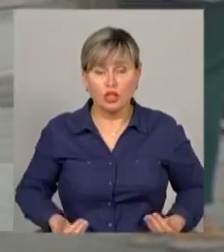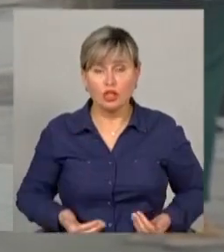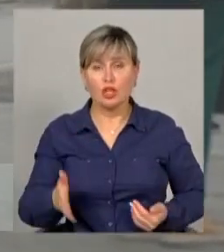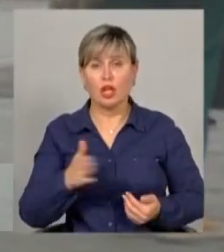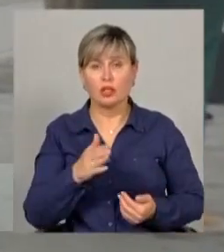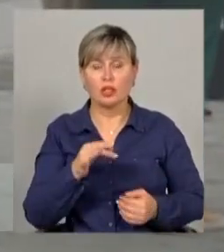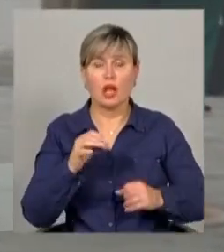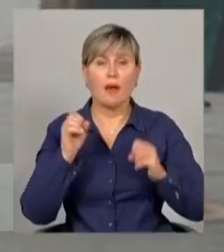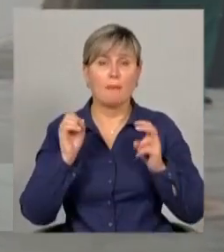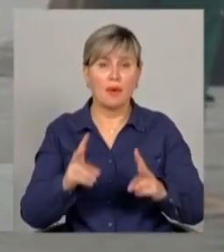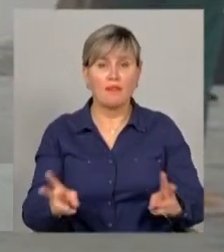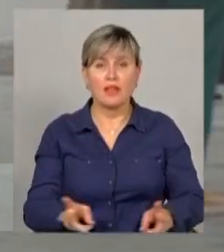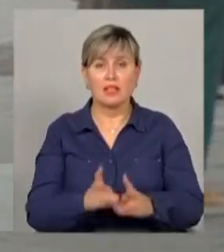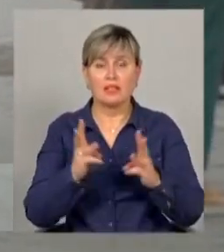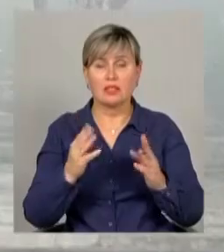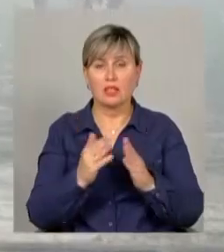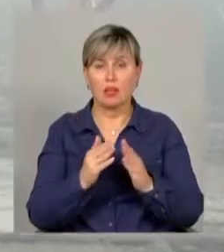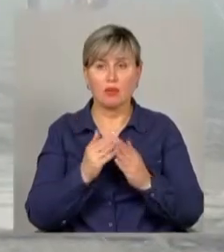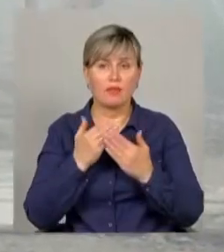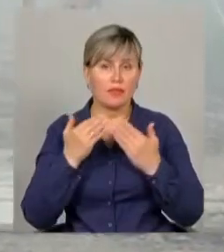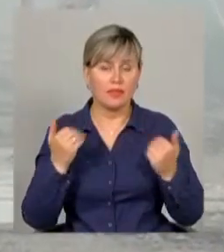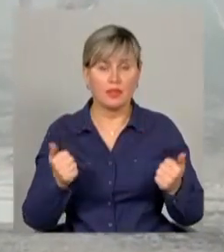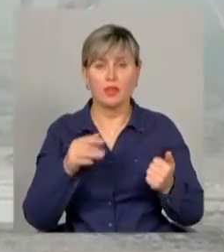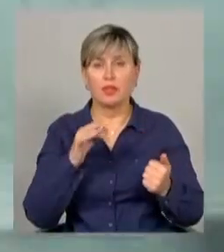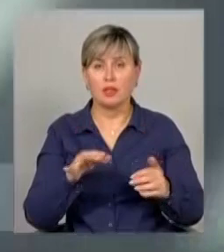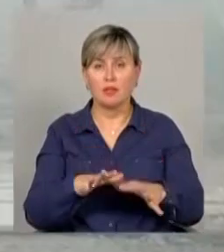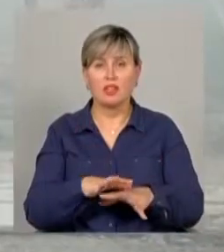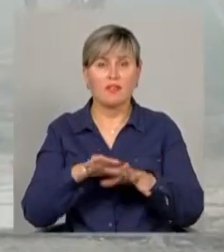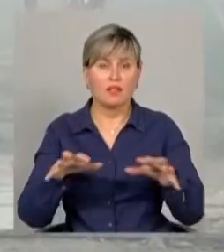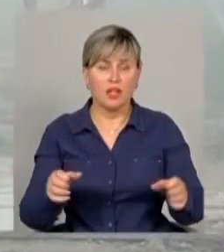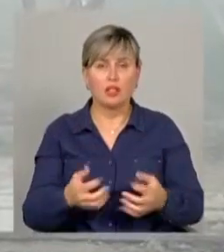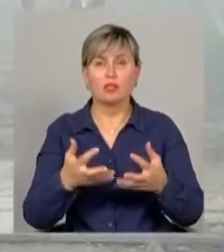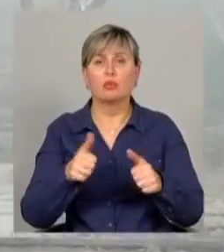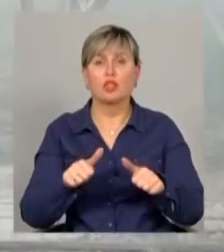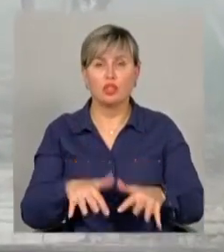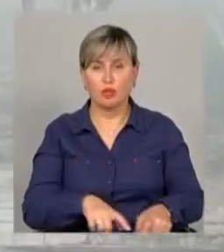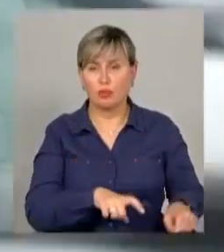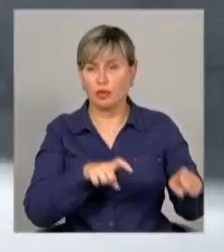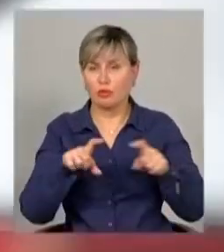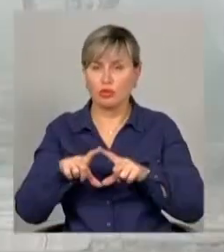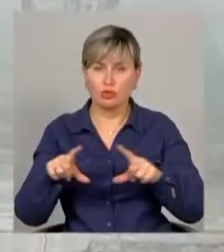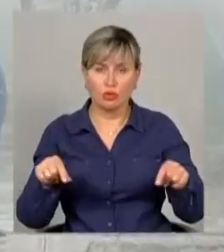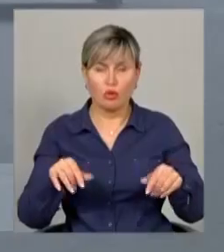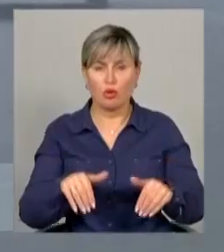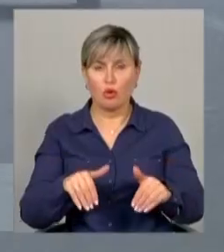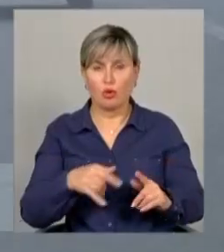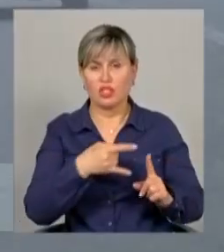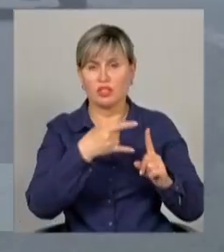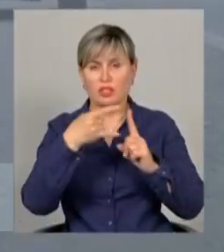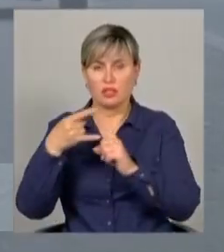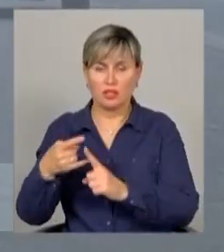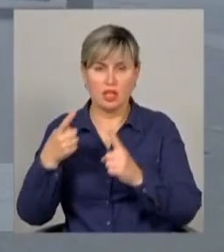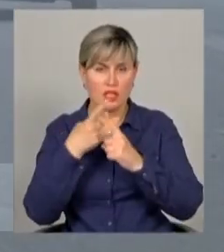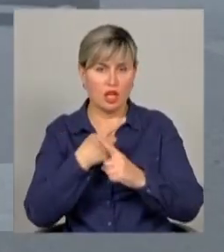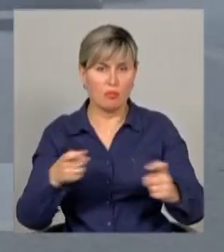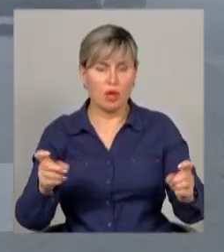атырауцев и опасности возгорания их домов нет. И все же местные власти приняли решение перевести школы и колледжи на дистанционку. Сообщается,